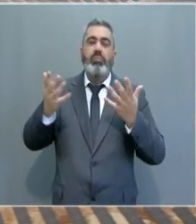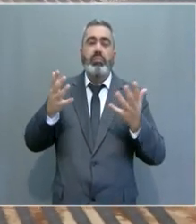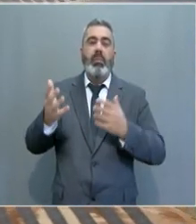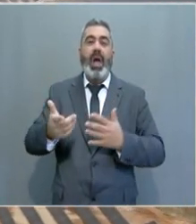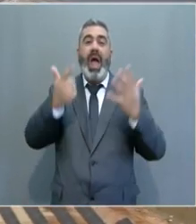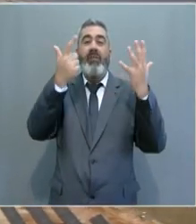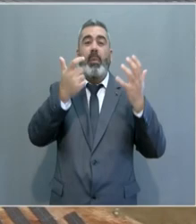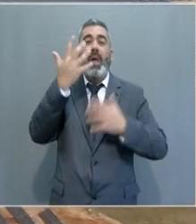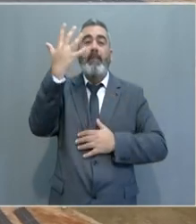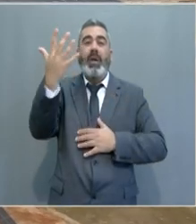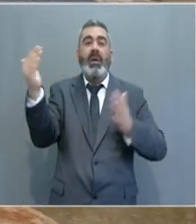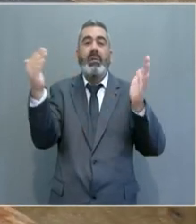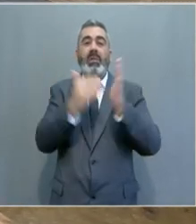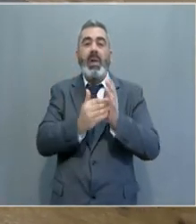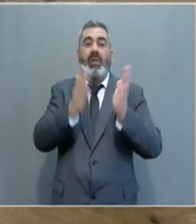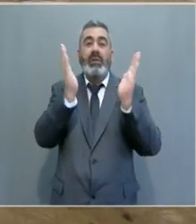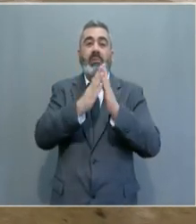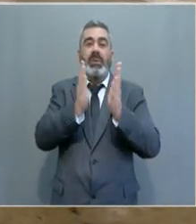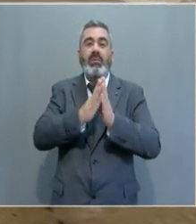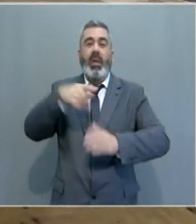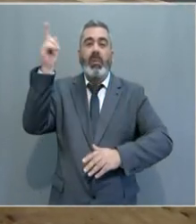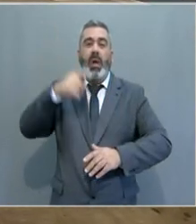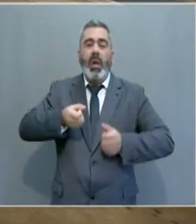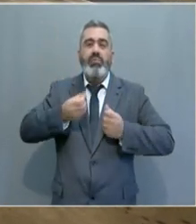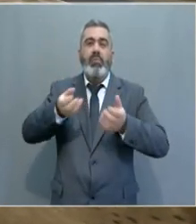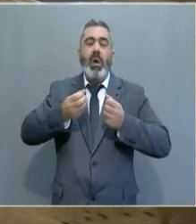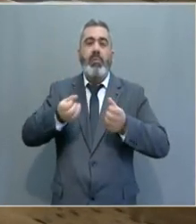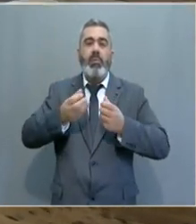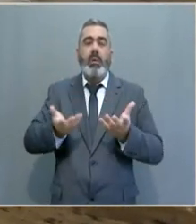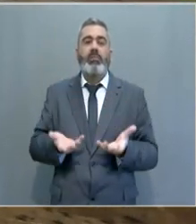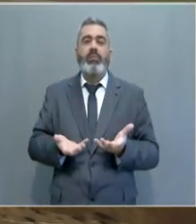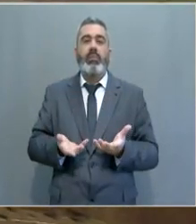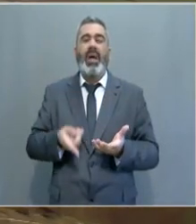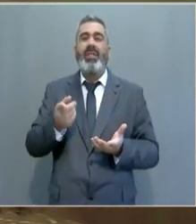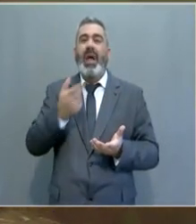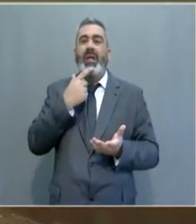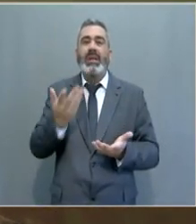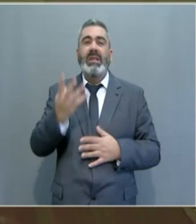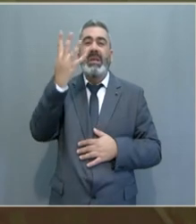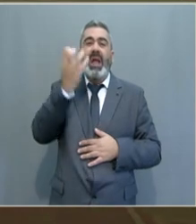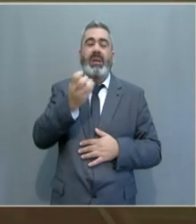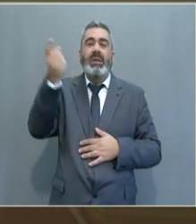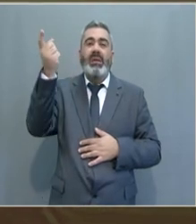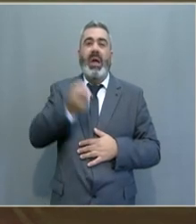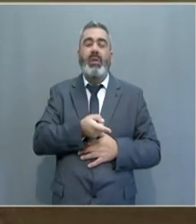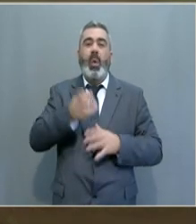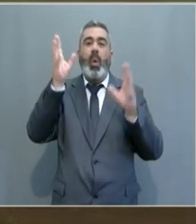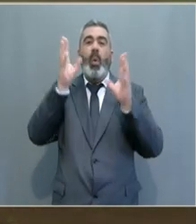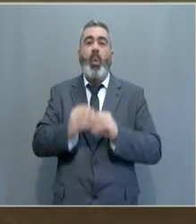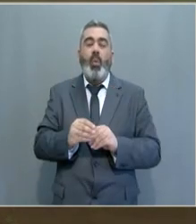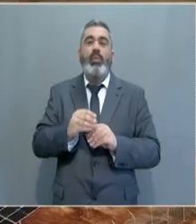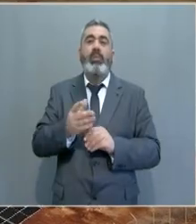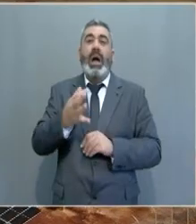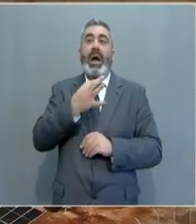καταναλώνουν 75.000 νοικοκυριά. Εγώ θα δώσω ένα άλλο μέτρο σύγκρισης, καλύπτει σχεδόν το 40% της